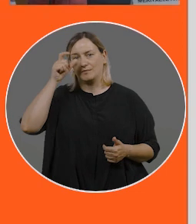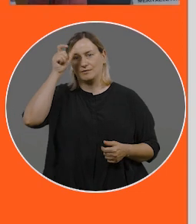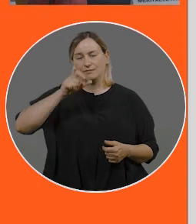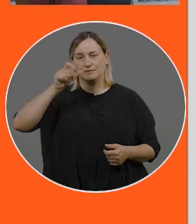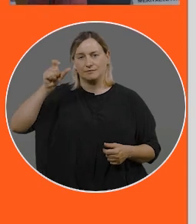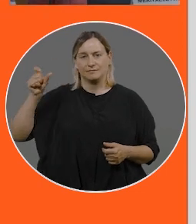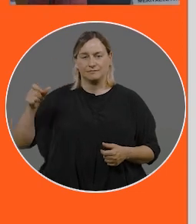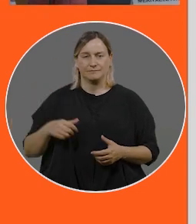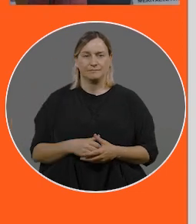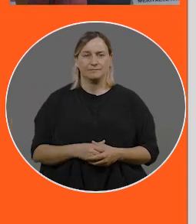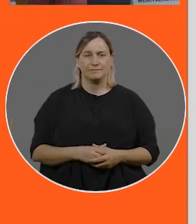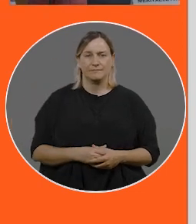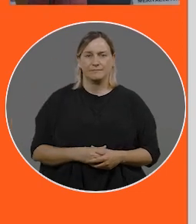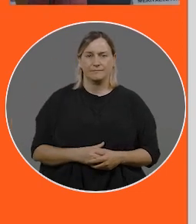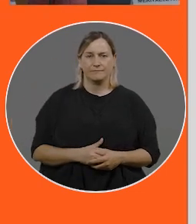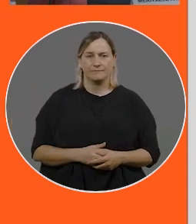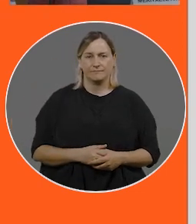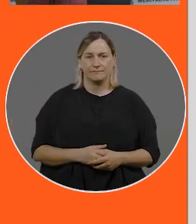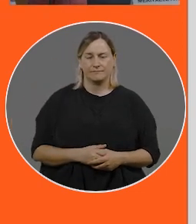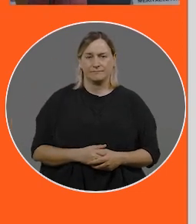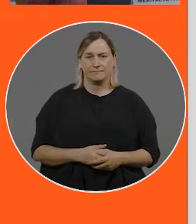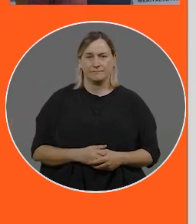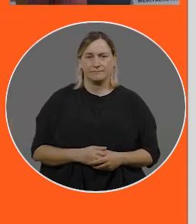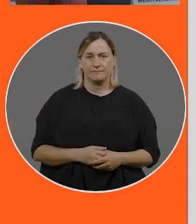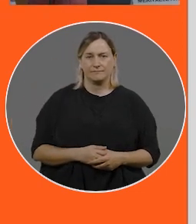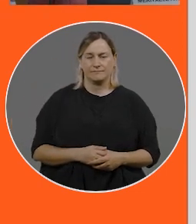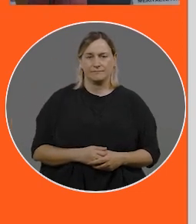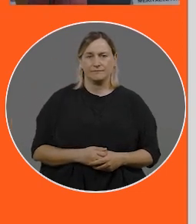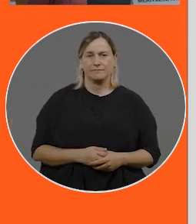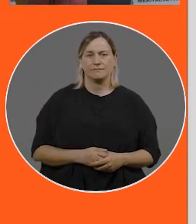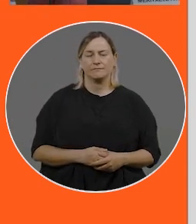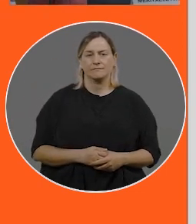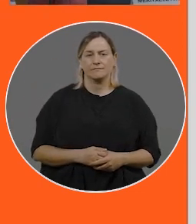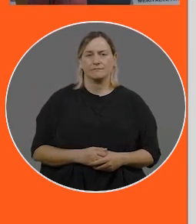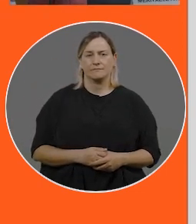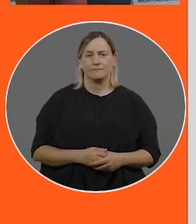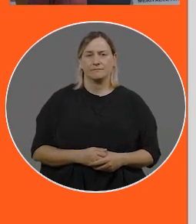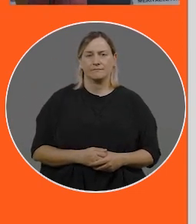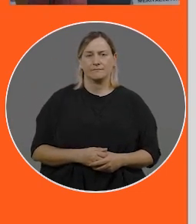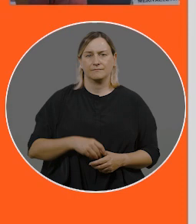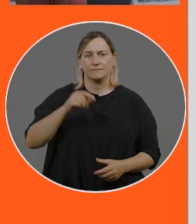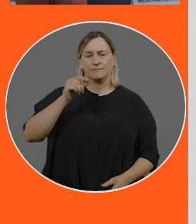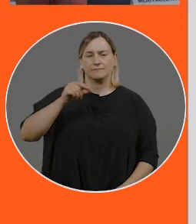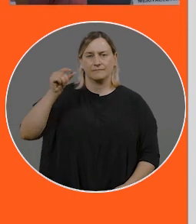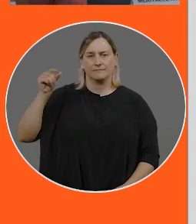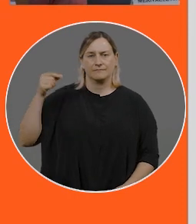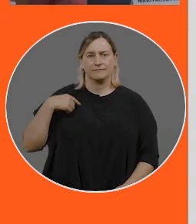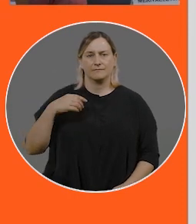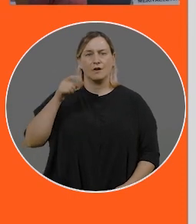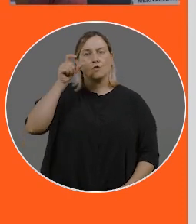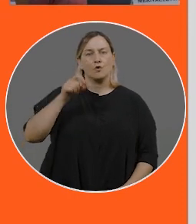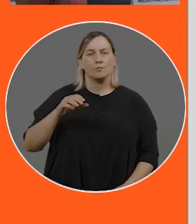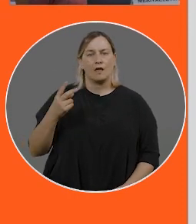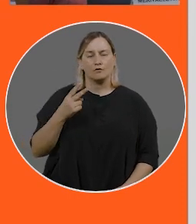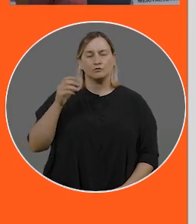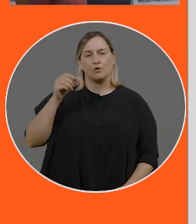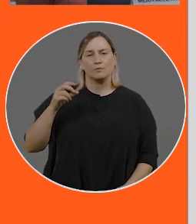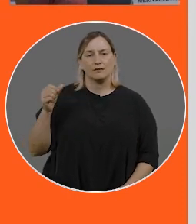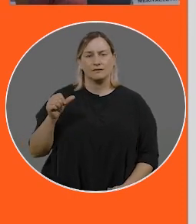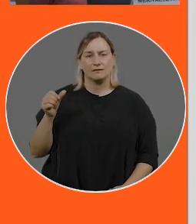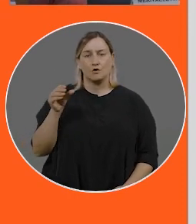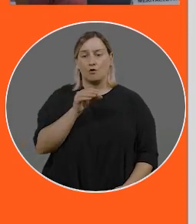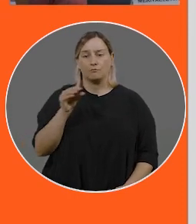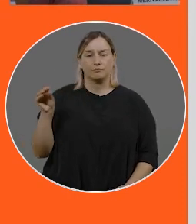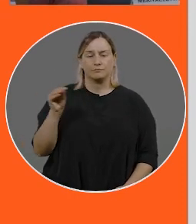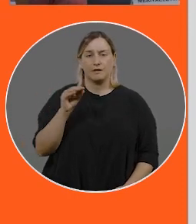estic. Catalan, anàlisi musical, en blanco, columna 5, catalan, biologia, catalan, 0,2, columna 6. Bueno, m'he anat movent i en